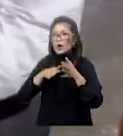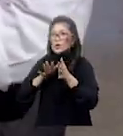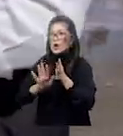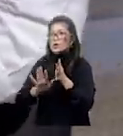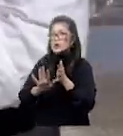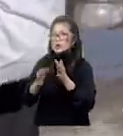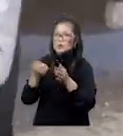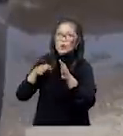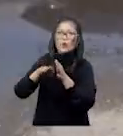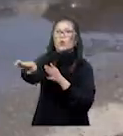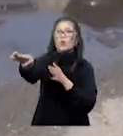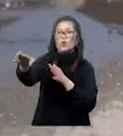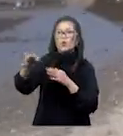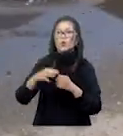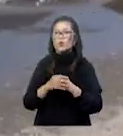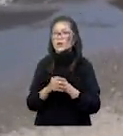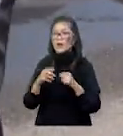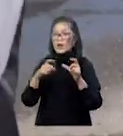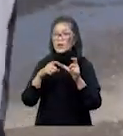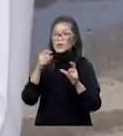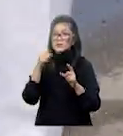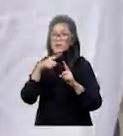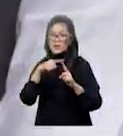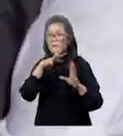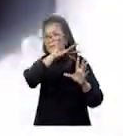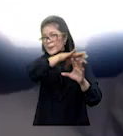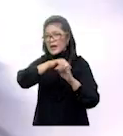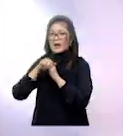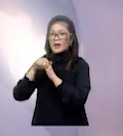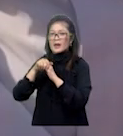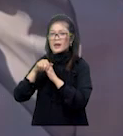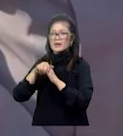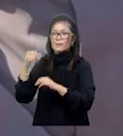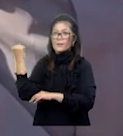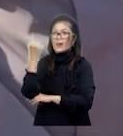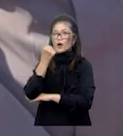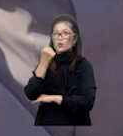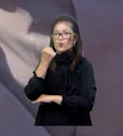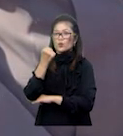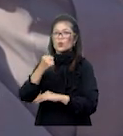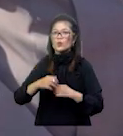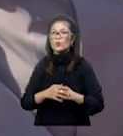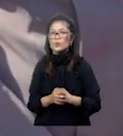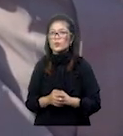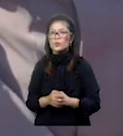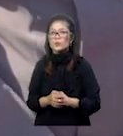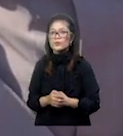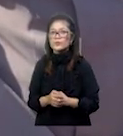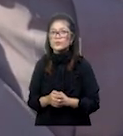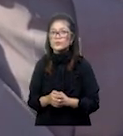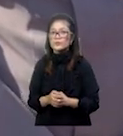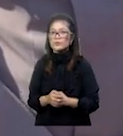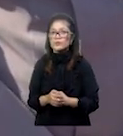ini, SR telah ditetapkan sebagai tersangka. Kita ya berinisiatif untuk